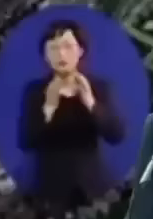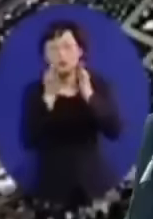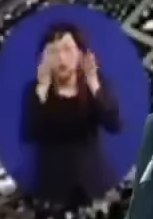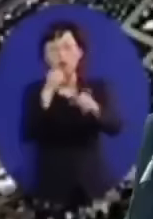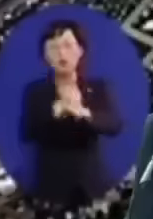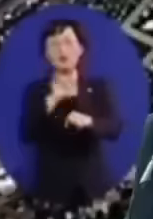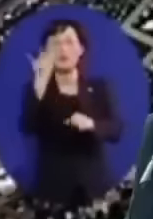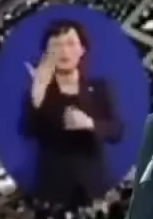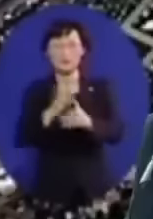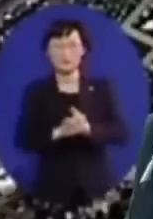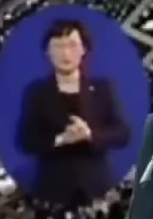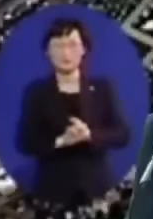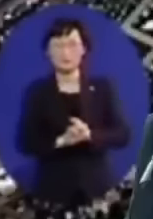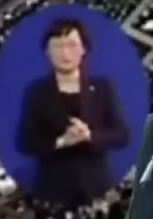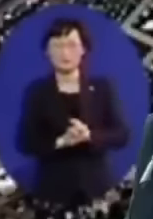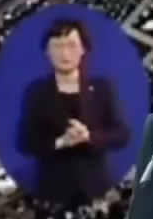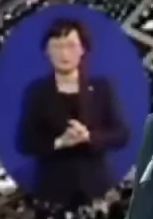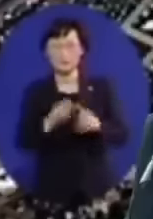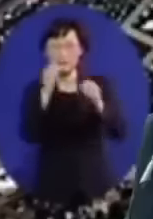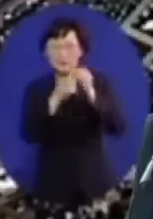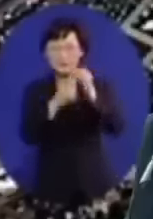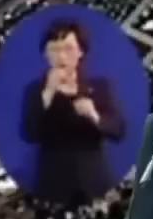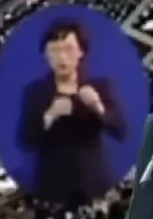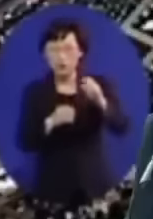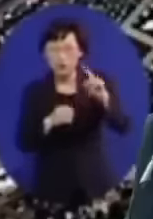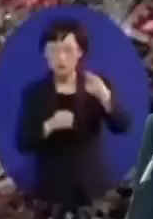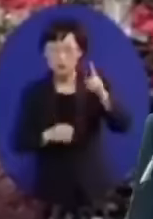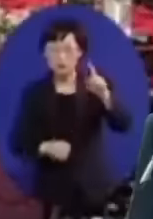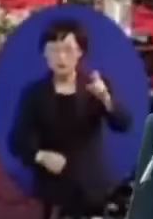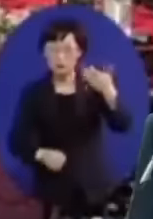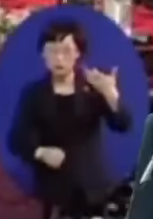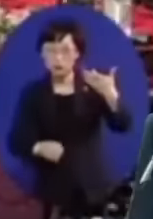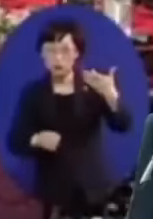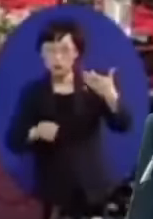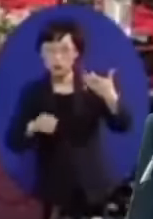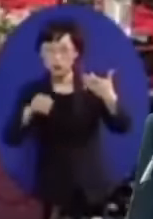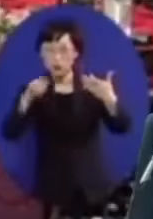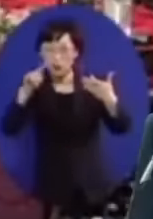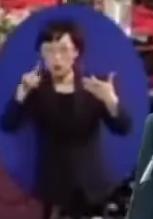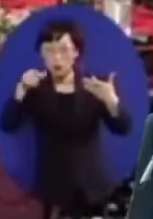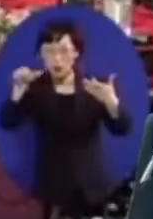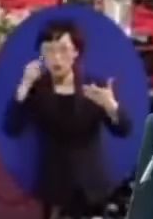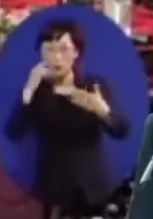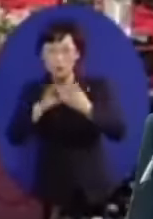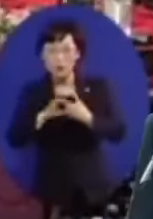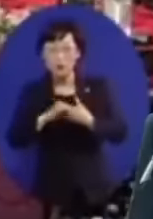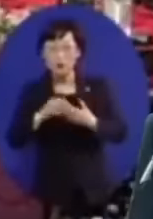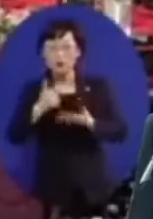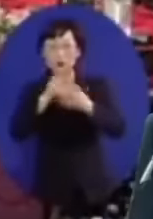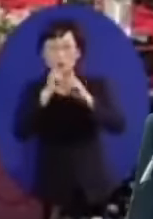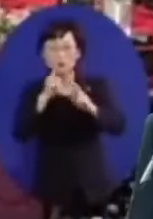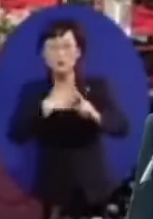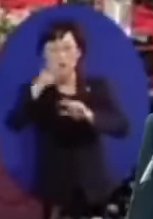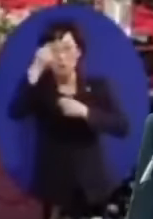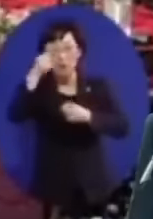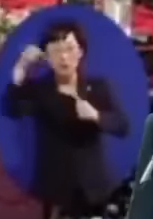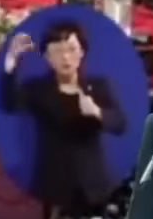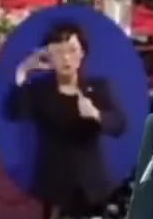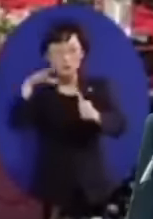것입니다. 시편 119편 105절에 주의 말씀은 내 발의 등이요 내 길의 빛이다.